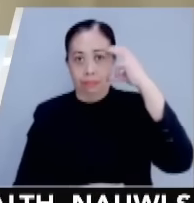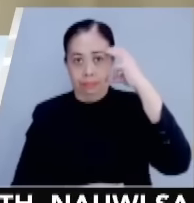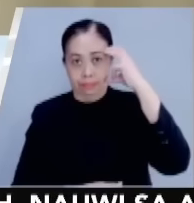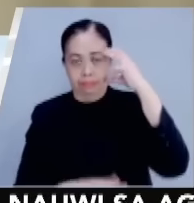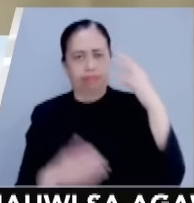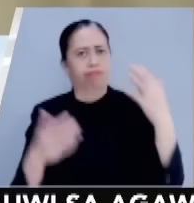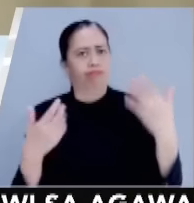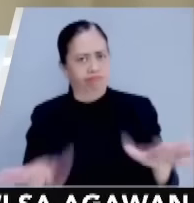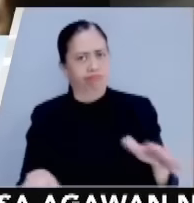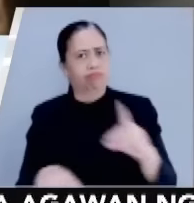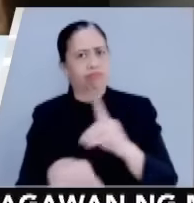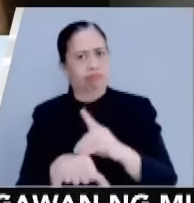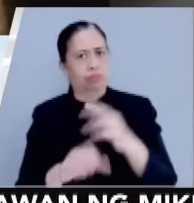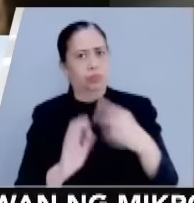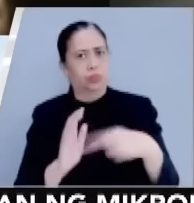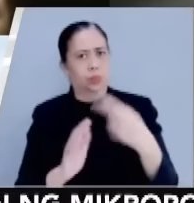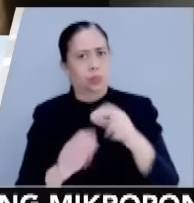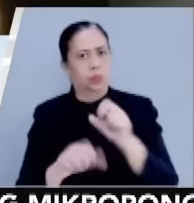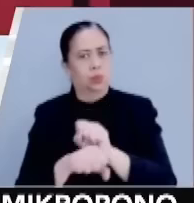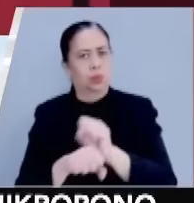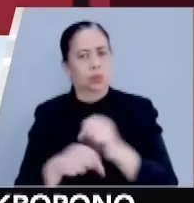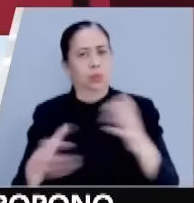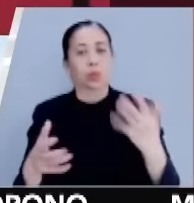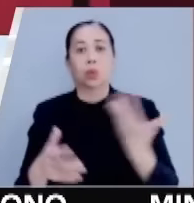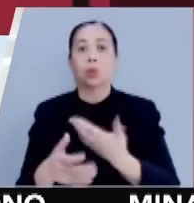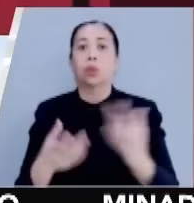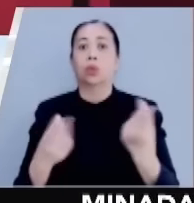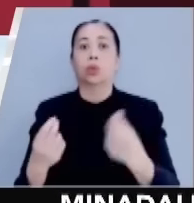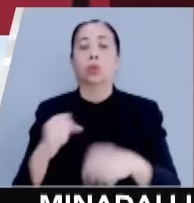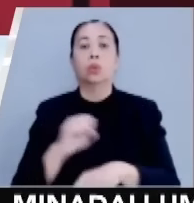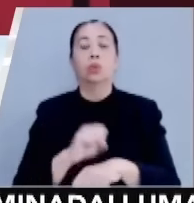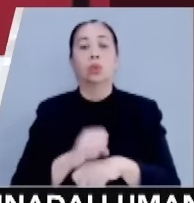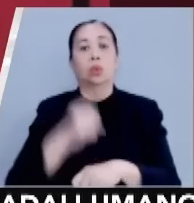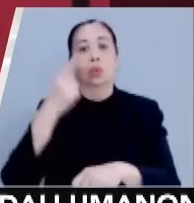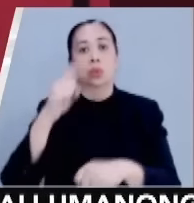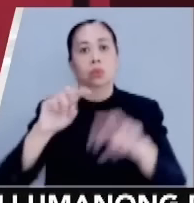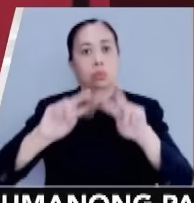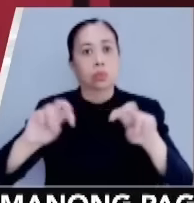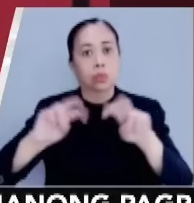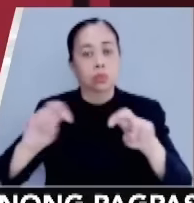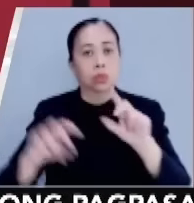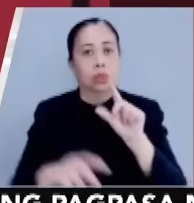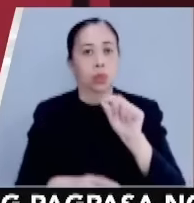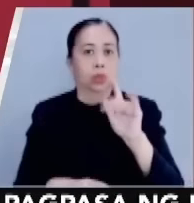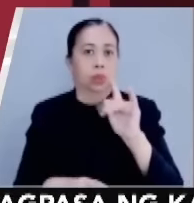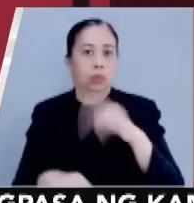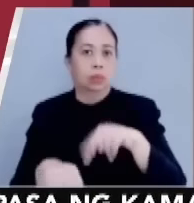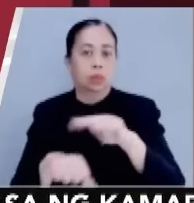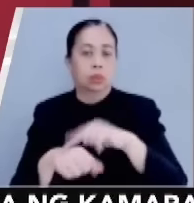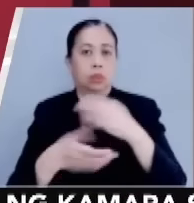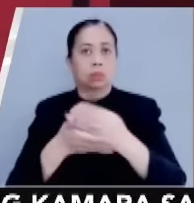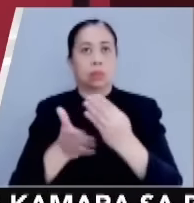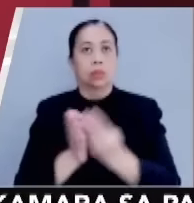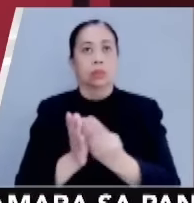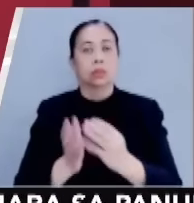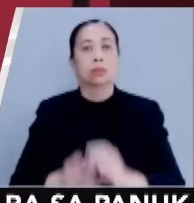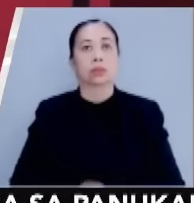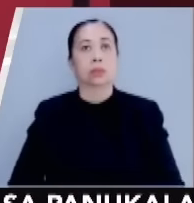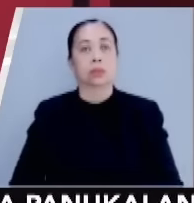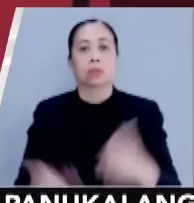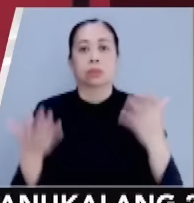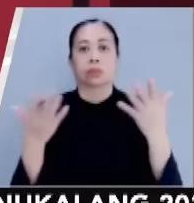ang tungkulin nila. Nagawa natin ang trabaho para busisihin ang 2025 national budget. Natapos natin